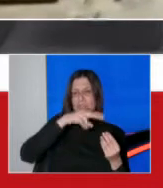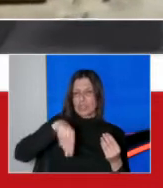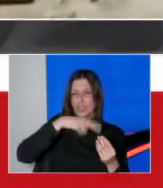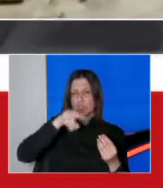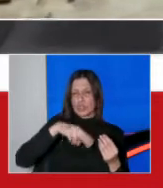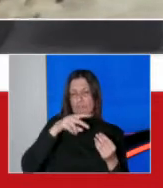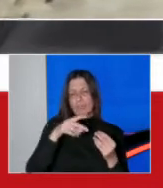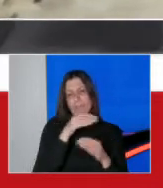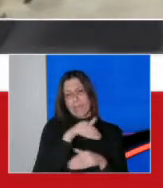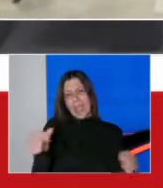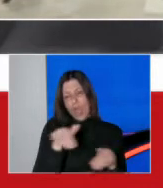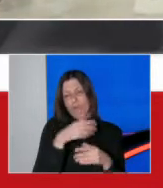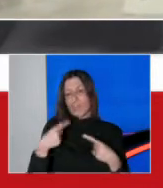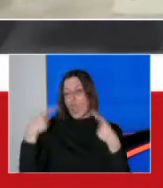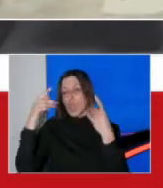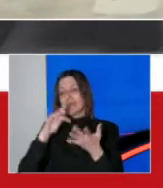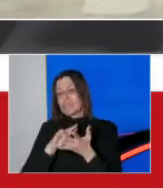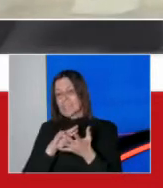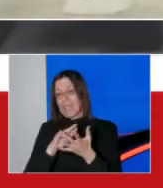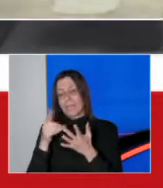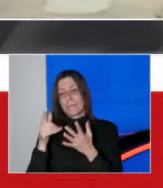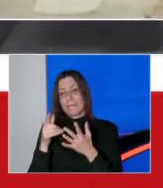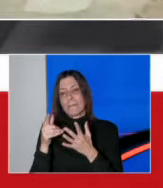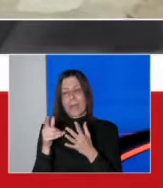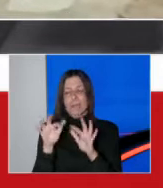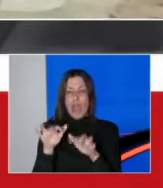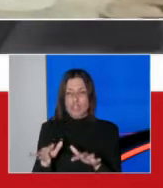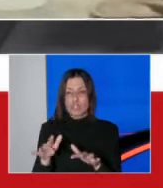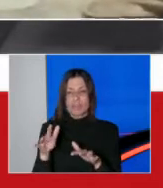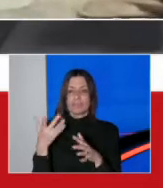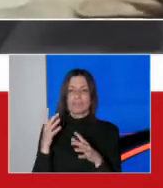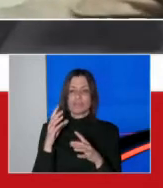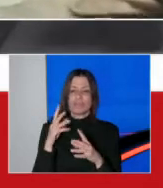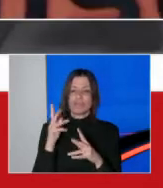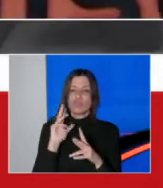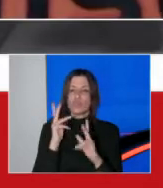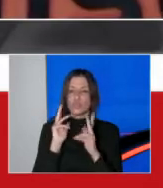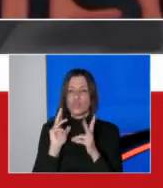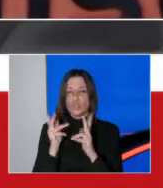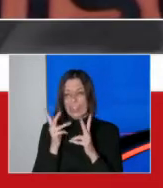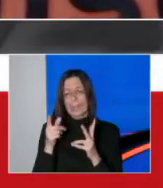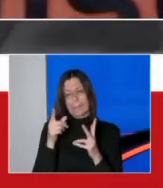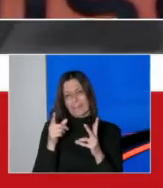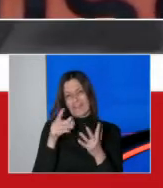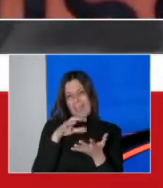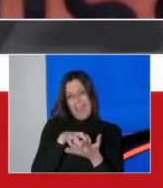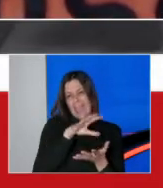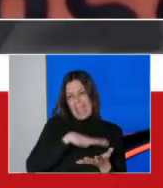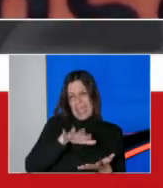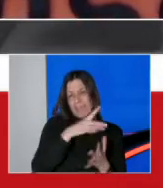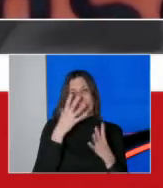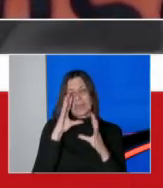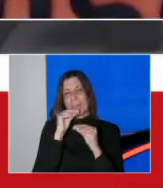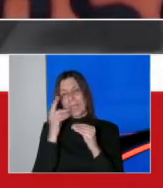נמצאים במחשבים, בצ'אטים, בכל מיני אתרים. אם אנחנו מדברים על חבר'ה